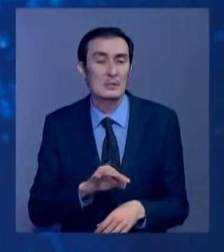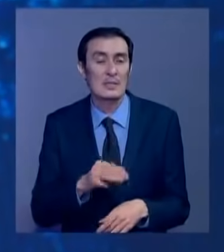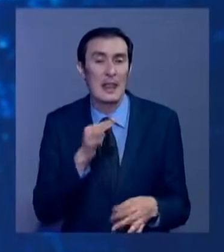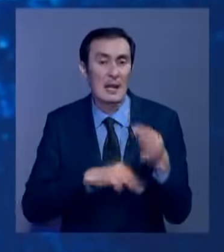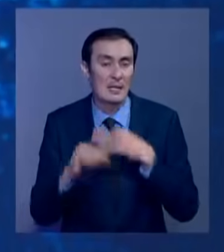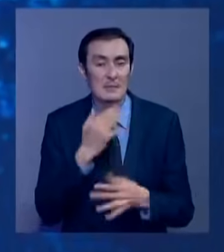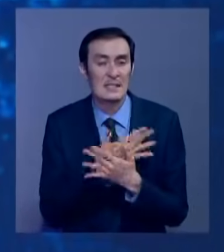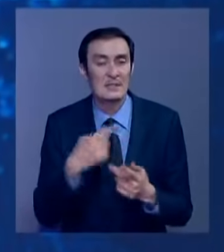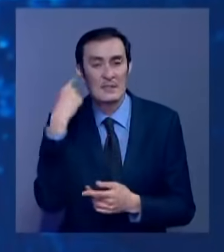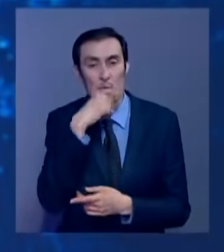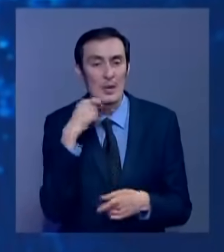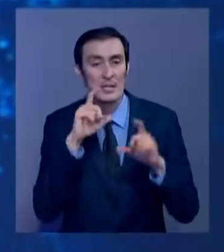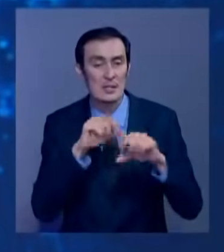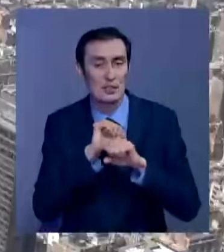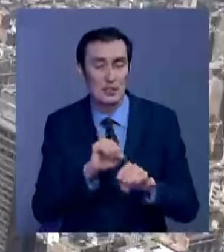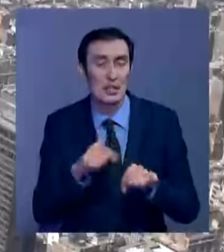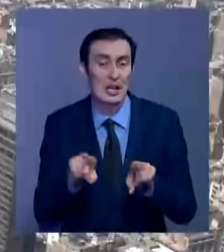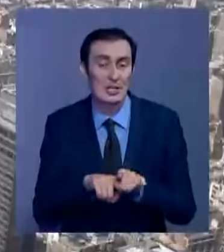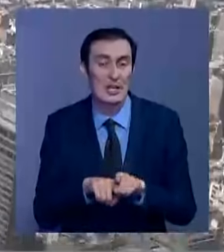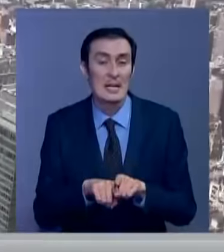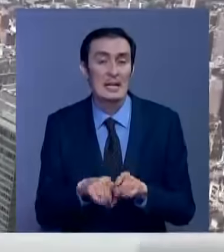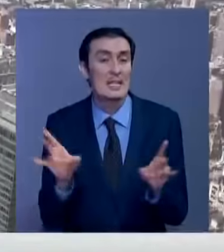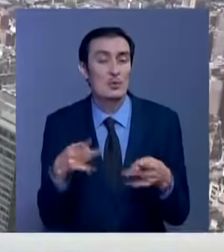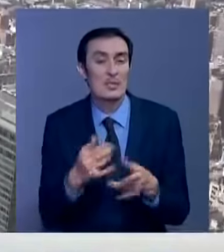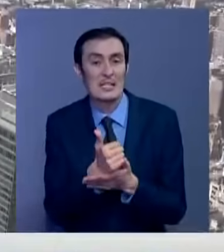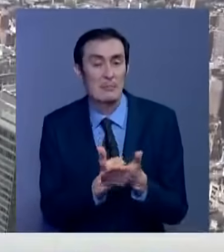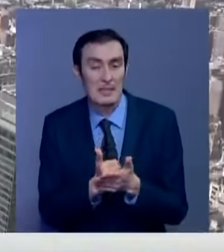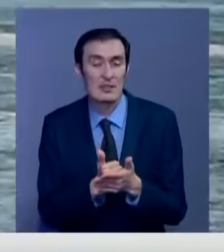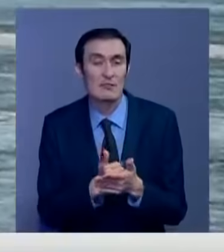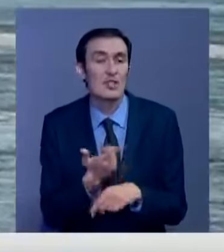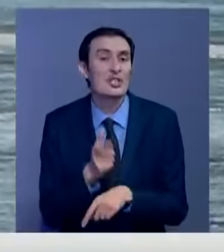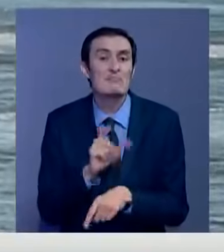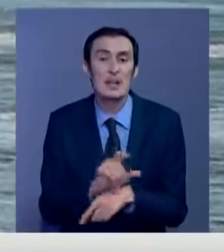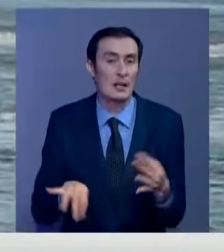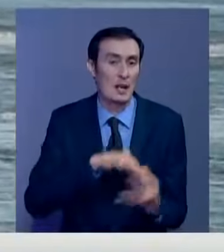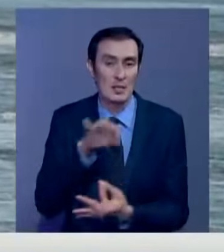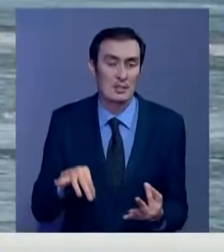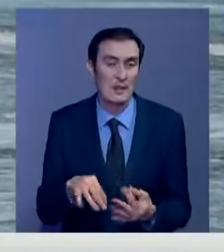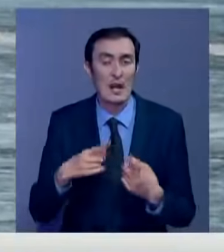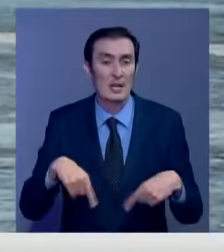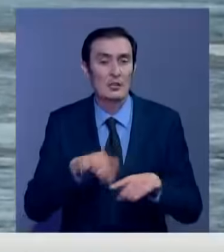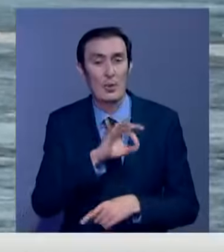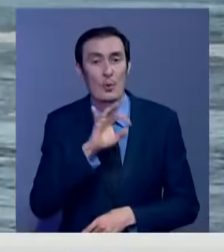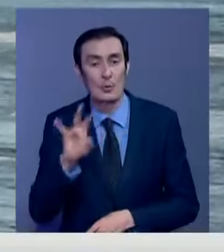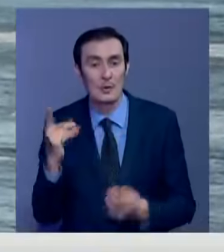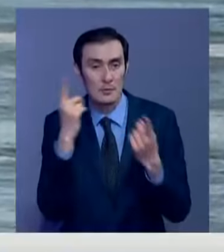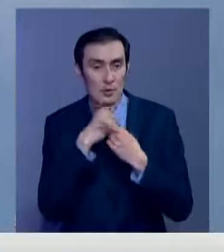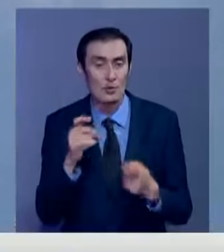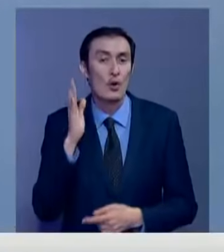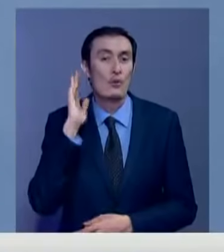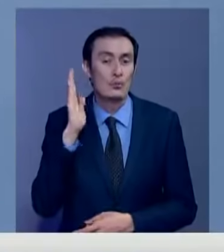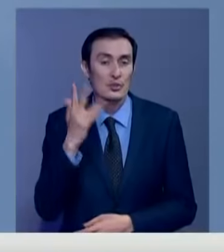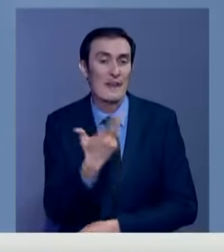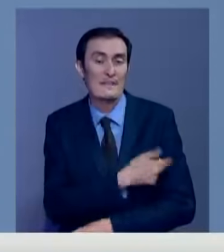лекарствами и средствами индивидуальной защиты и также не запасать их впрок в чрезмерных количествах. В ООН отмечают,